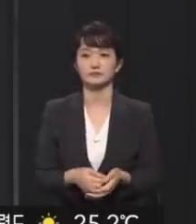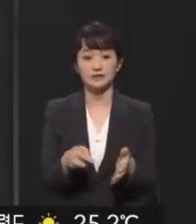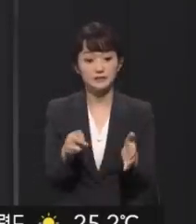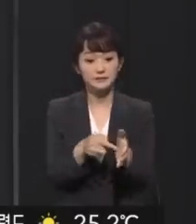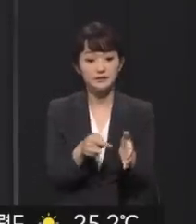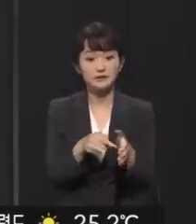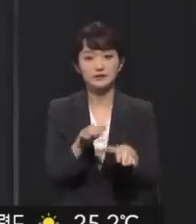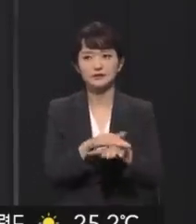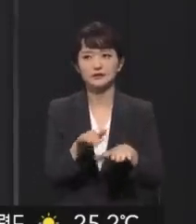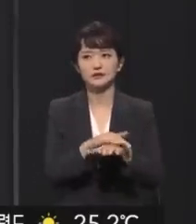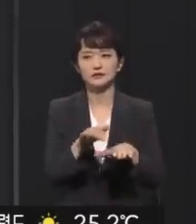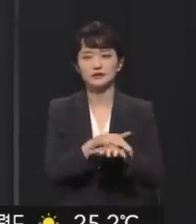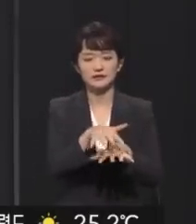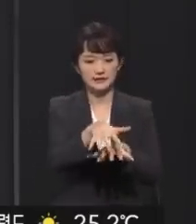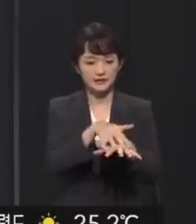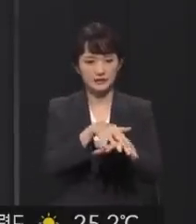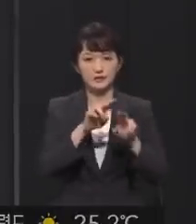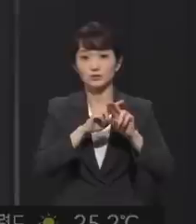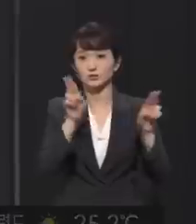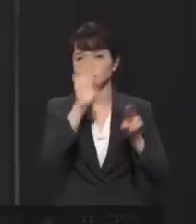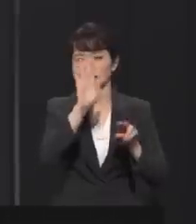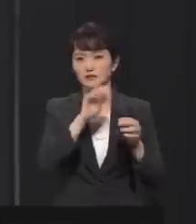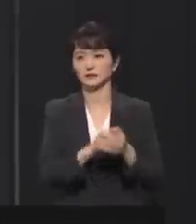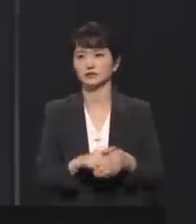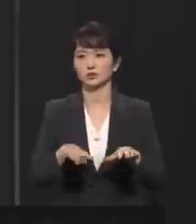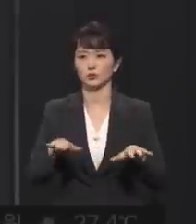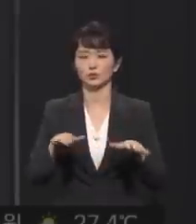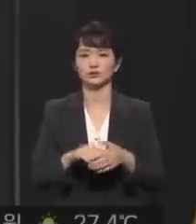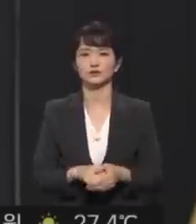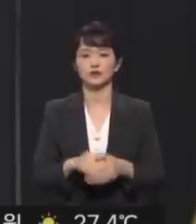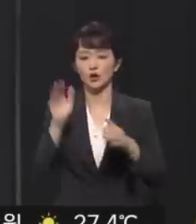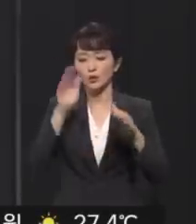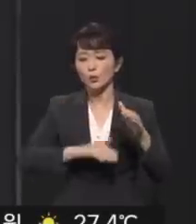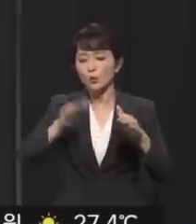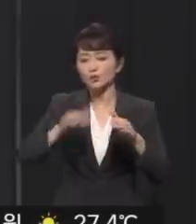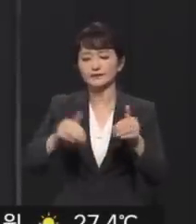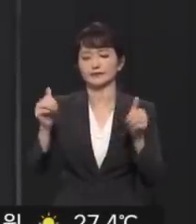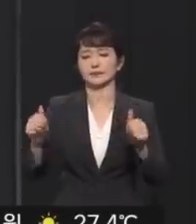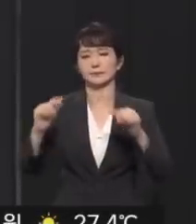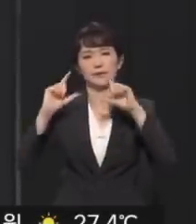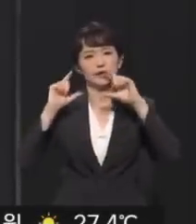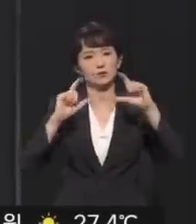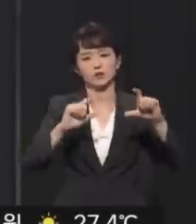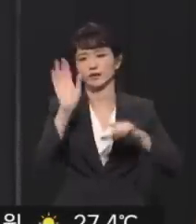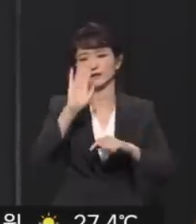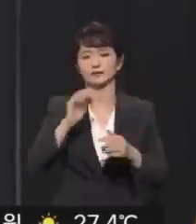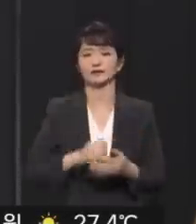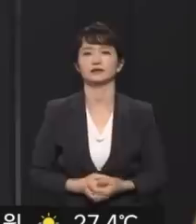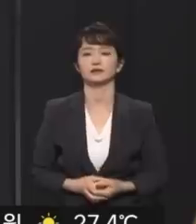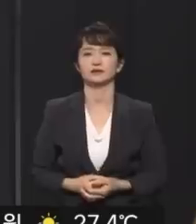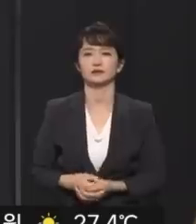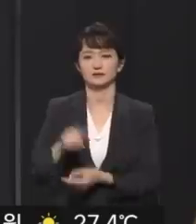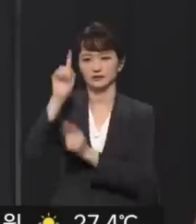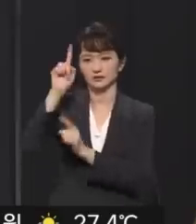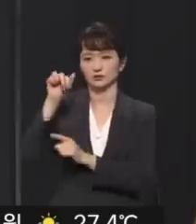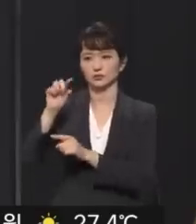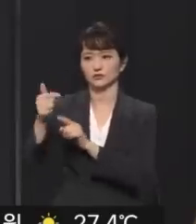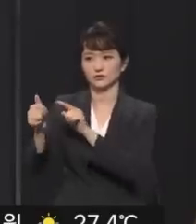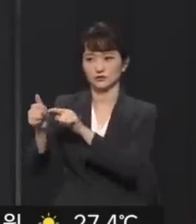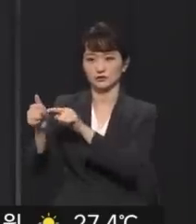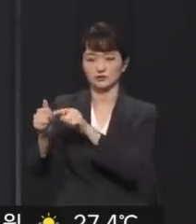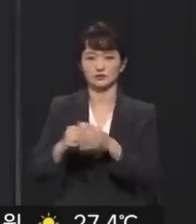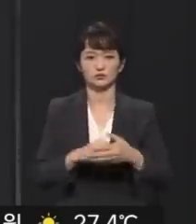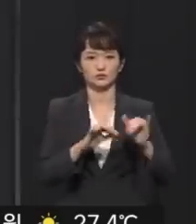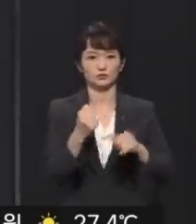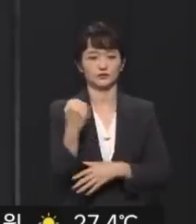무효 라고 말씀하셨는데 그게 아니고 오늘 가 처분해요 본 아기 한겨레 아니고 이준석 대표가 국민의 힘을 1번